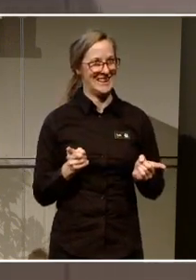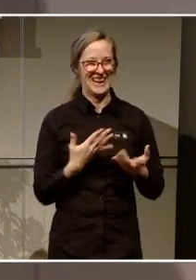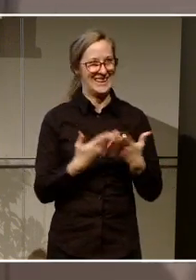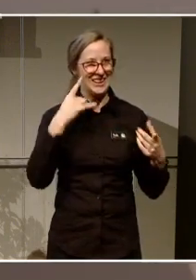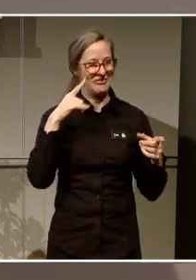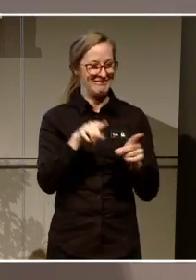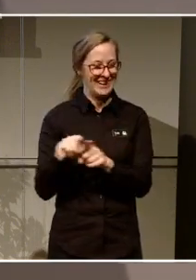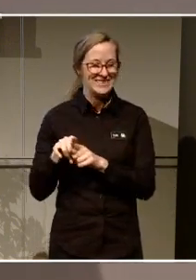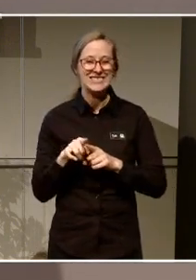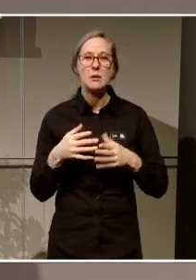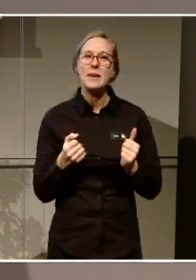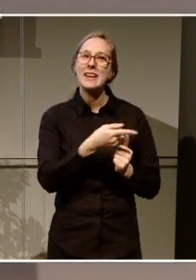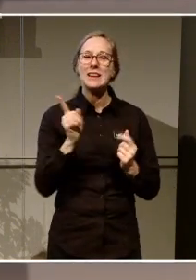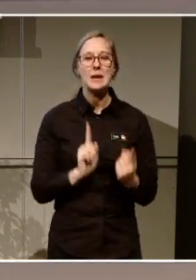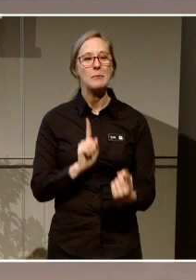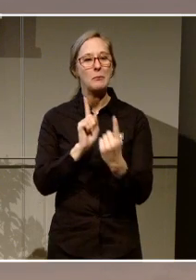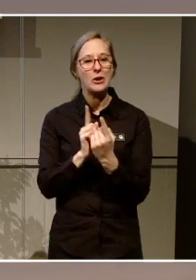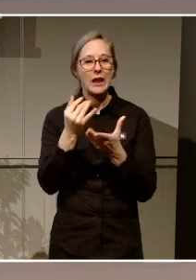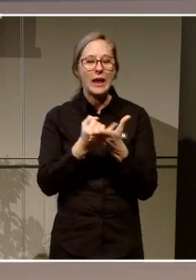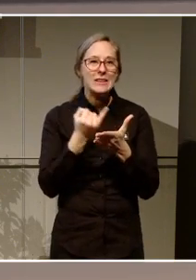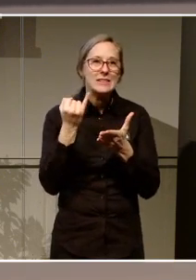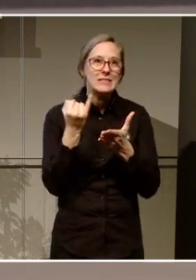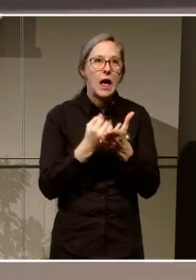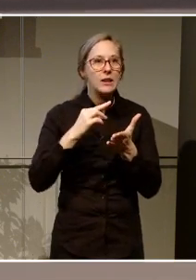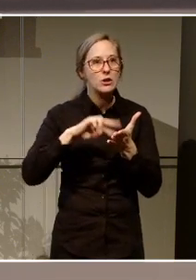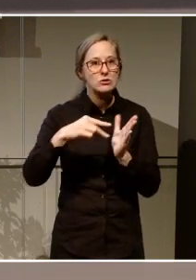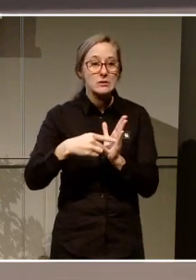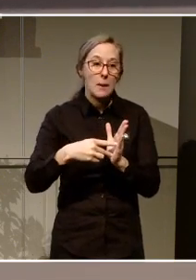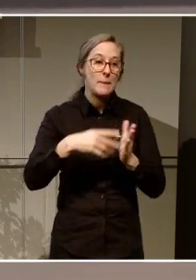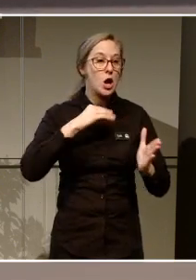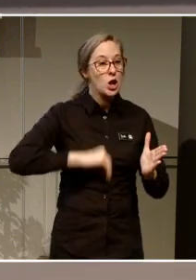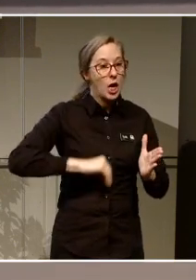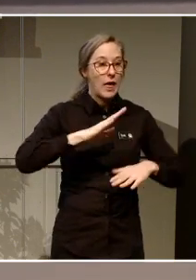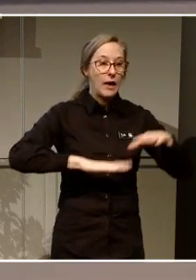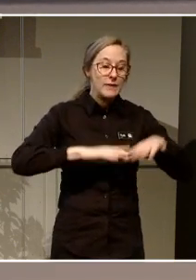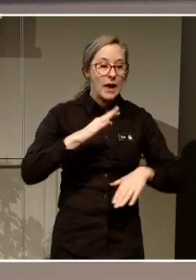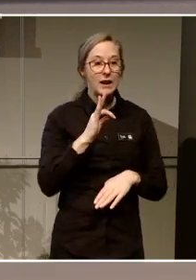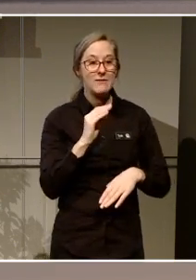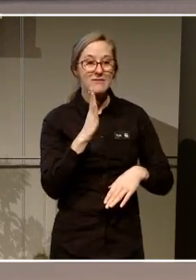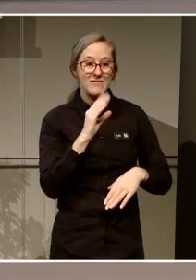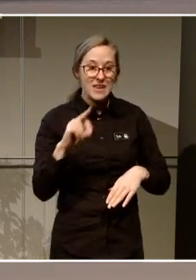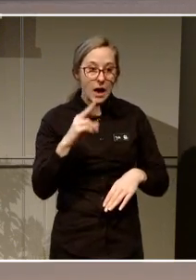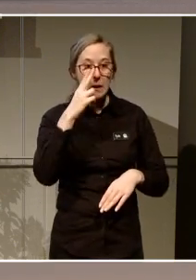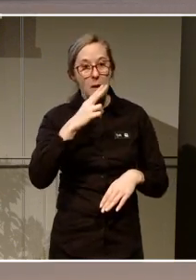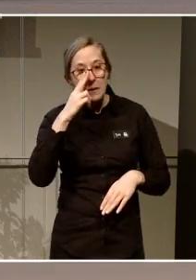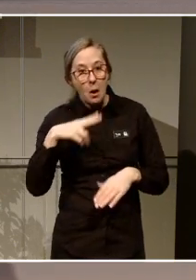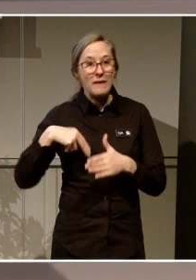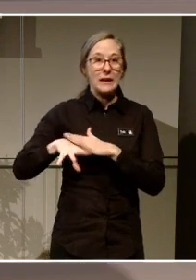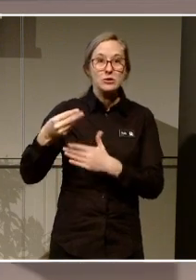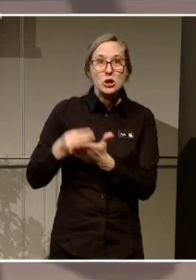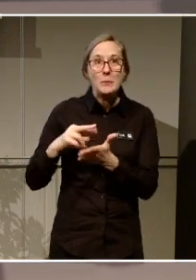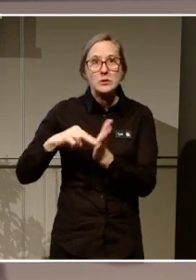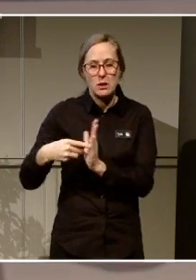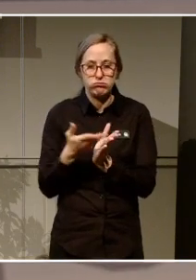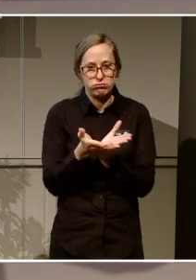där möter ju ni en mängd interna system, allt ifrån er lönehantering och det är fjärrlån och det är inköpssystem av olika slag.